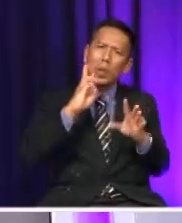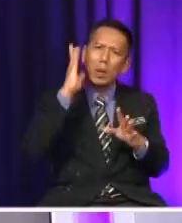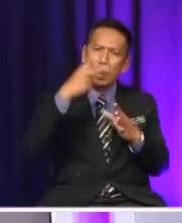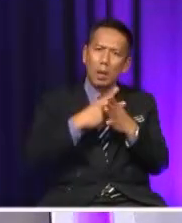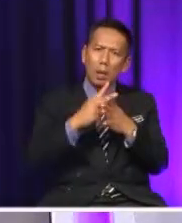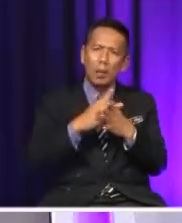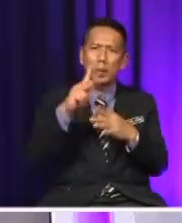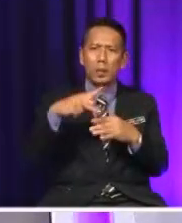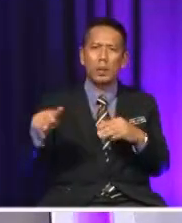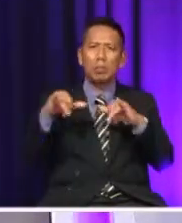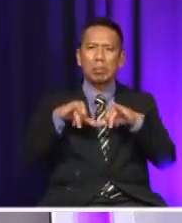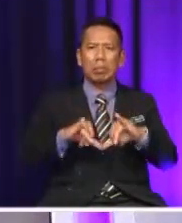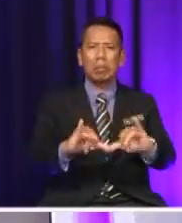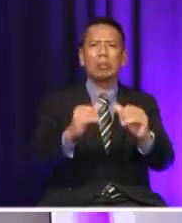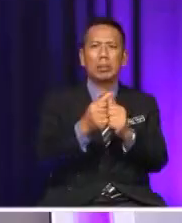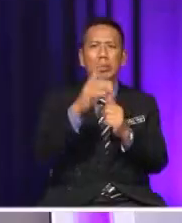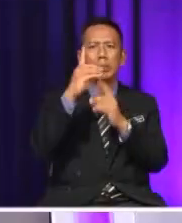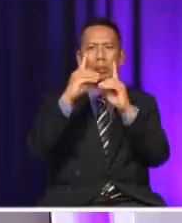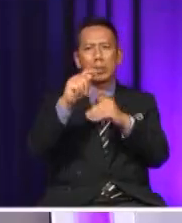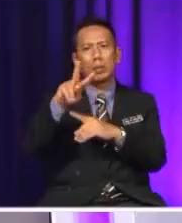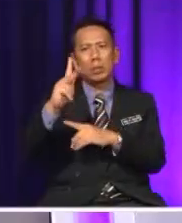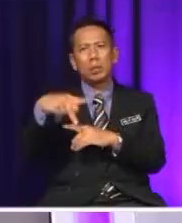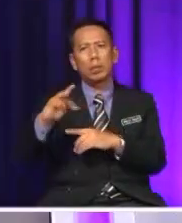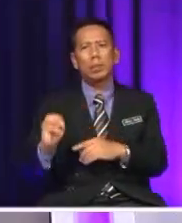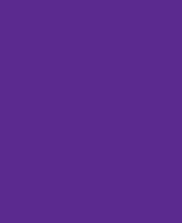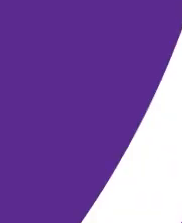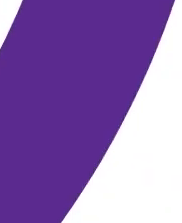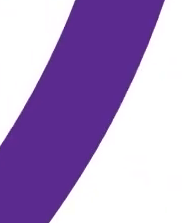bersama kita pasti Anda terus bersama kami di di